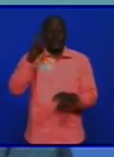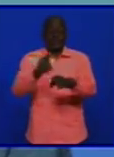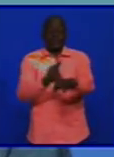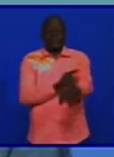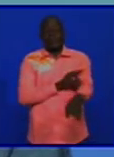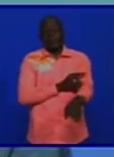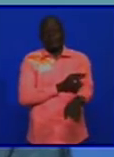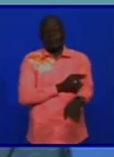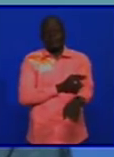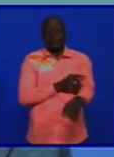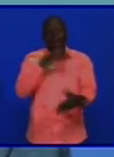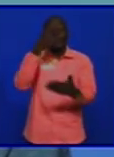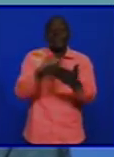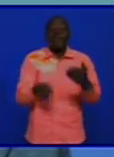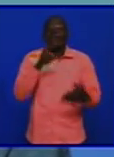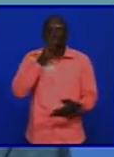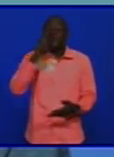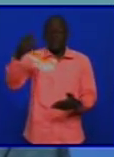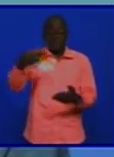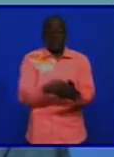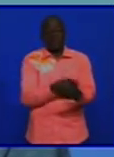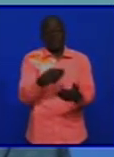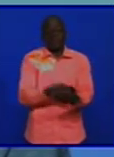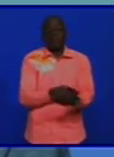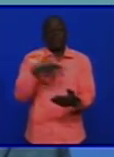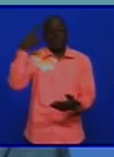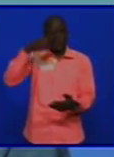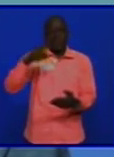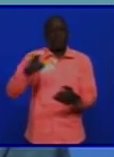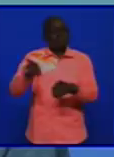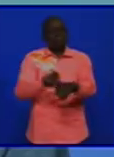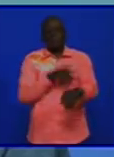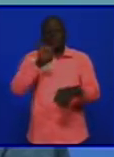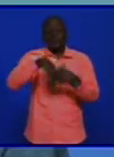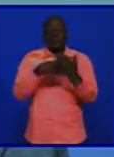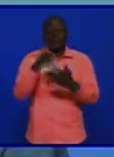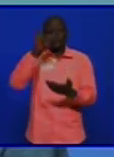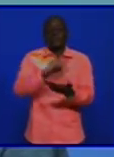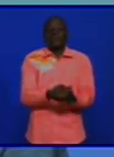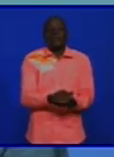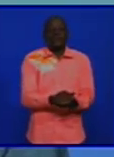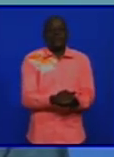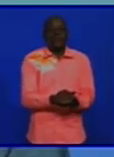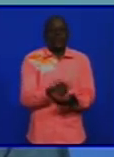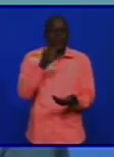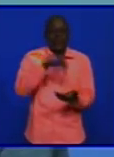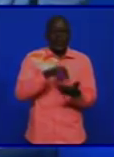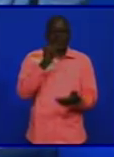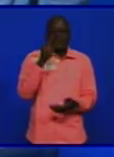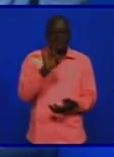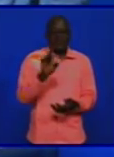les innovations, justement, de la SAMAO 2018 pour prolonger cette thématique-là? Alors, la SAMAO 2018, c'est que nous